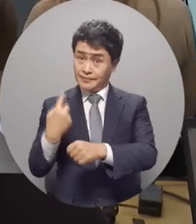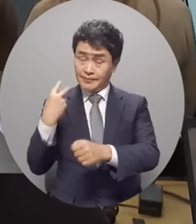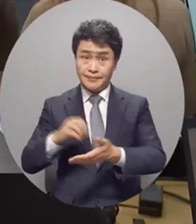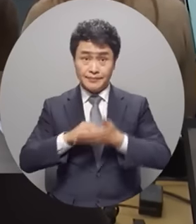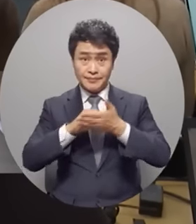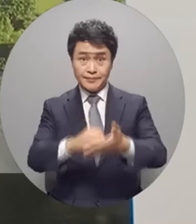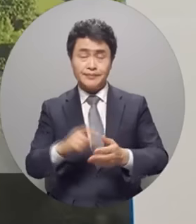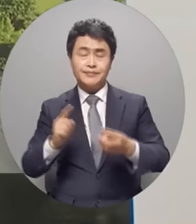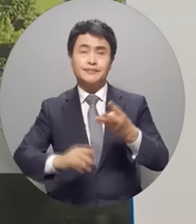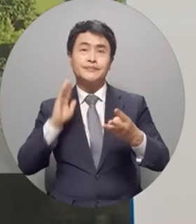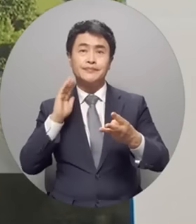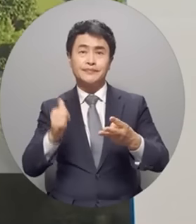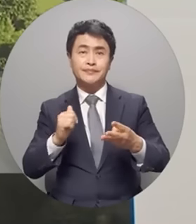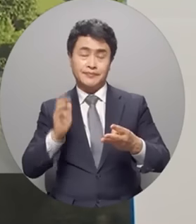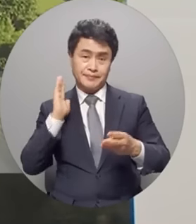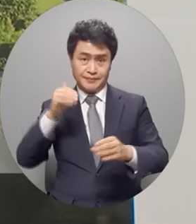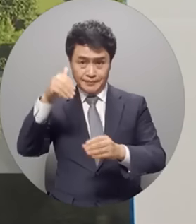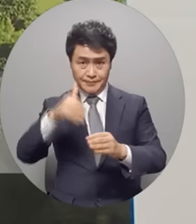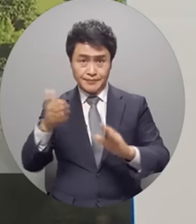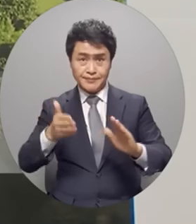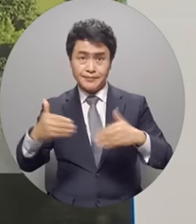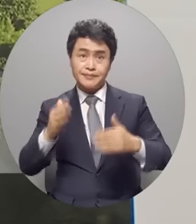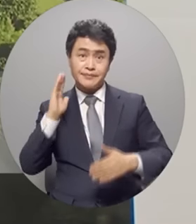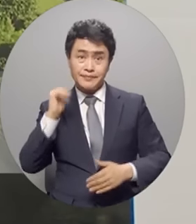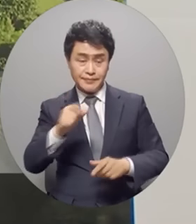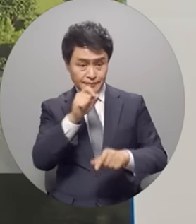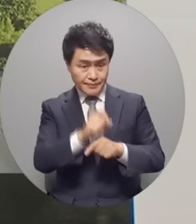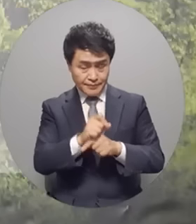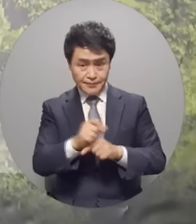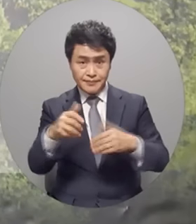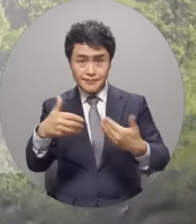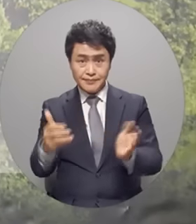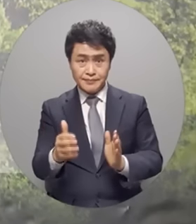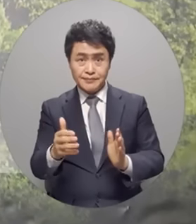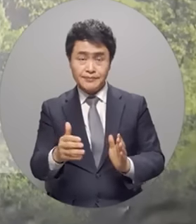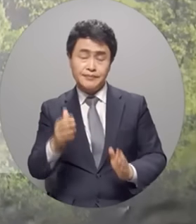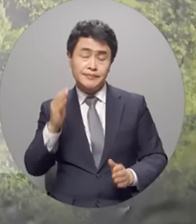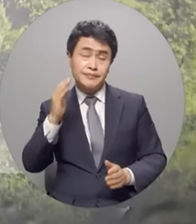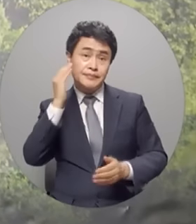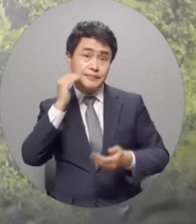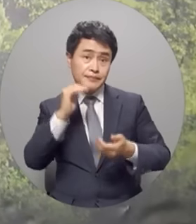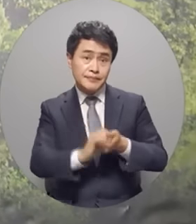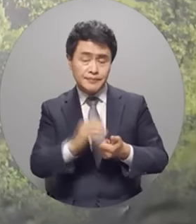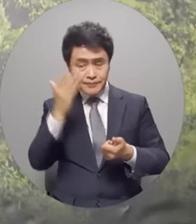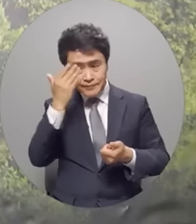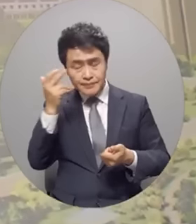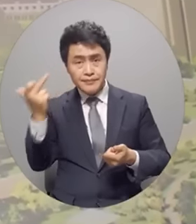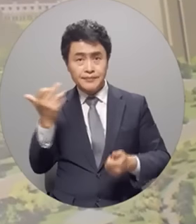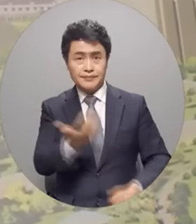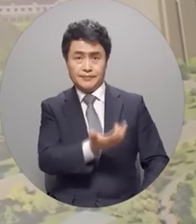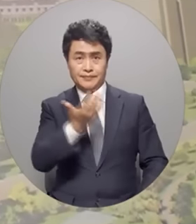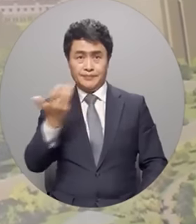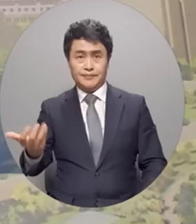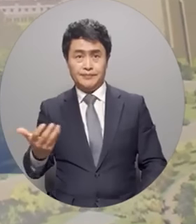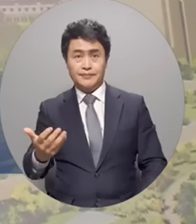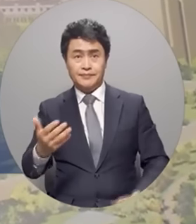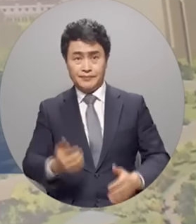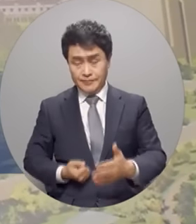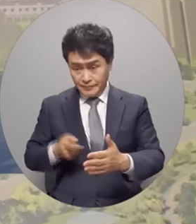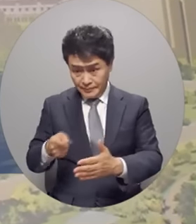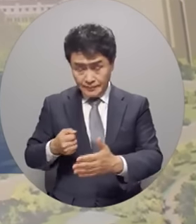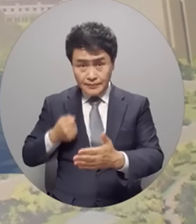단독입니다 은 대선 공약대로 대통령 집무실과 관절을 차례로 청와대에서 용산으로 옮겼습니다 결단하지